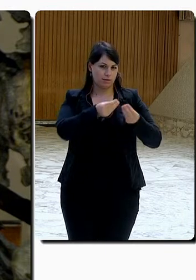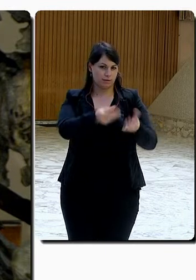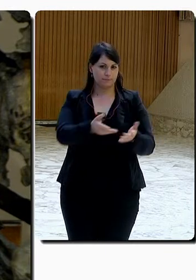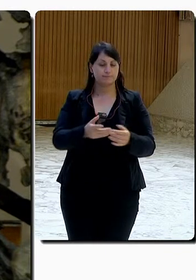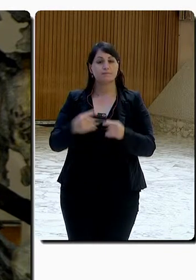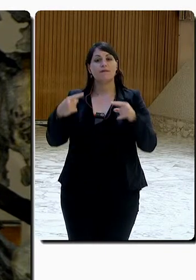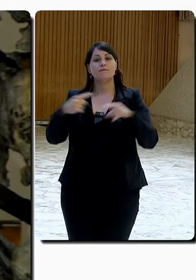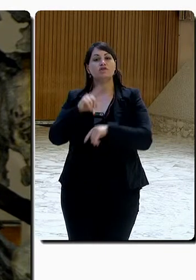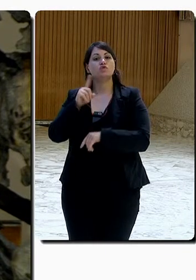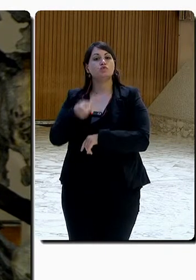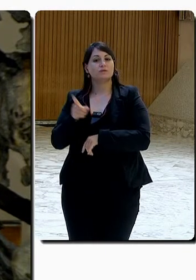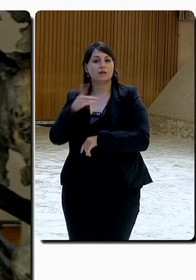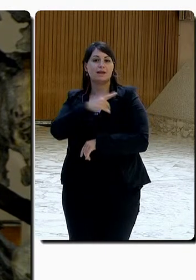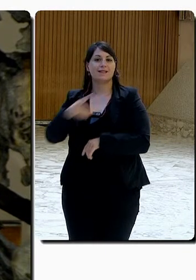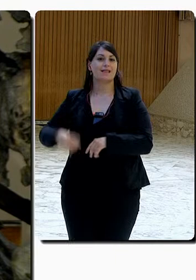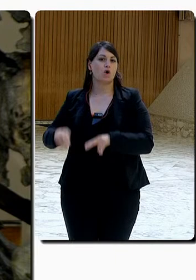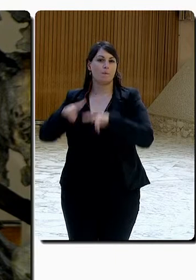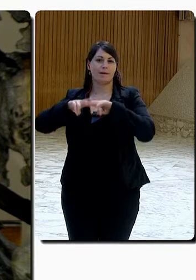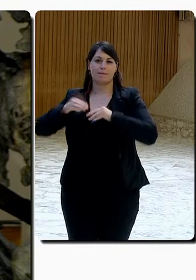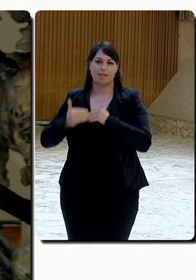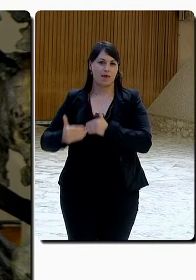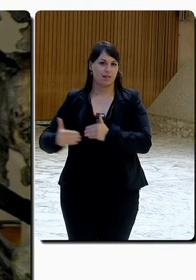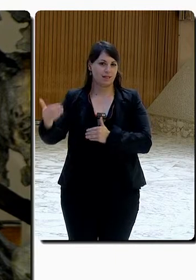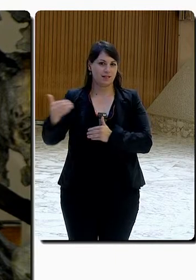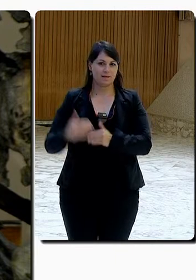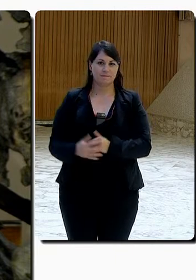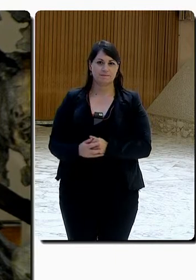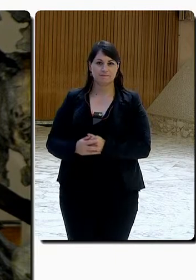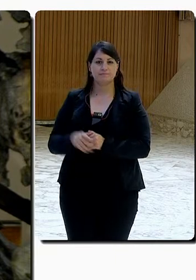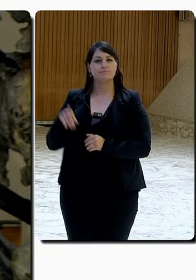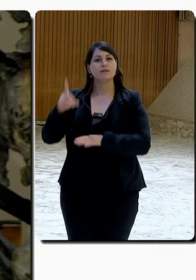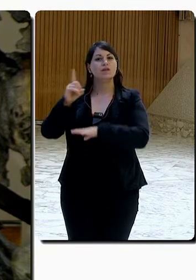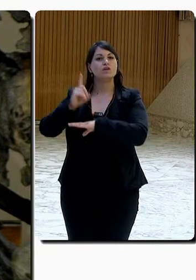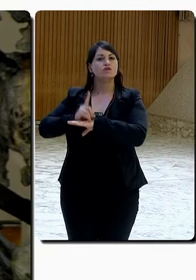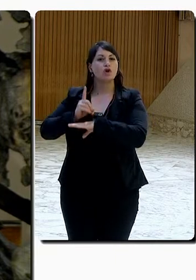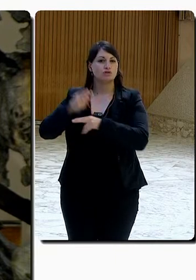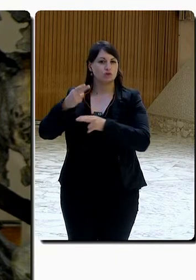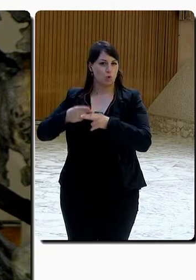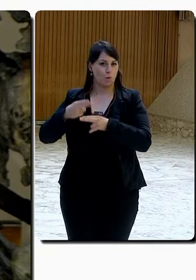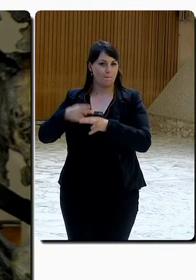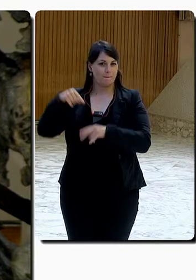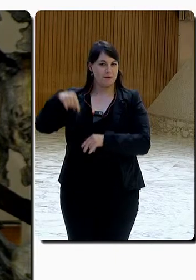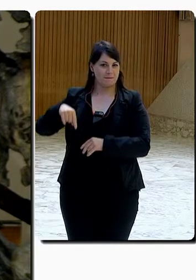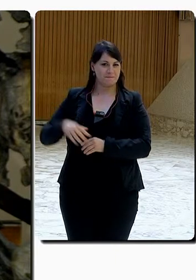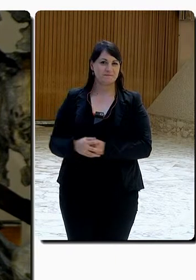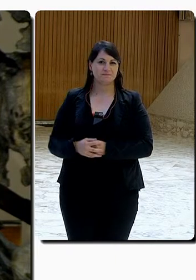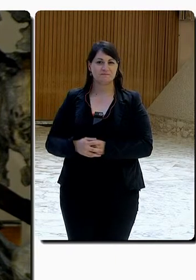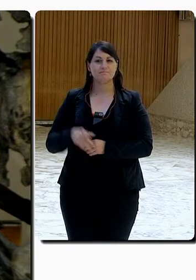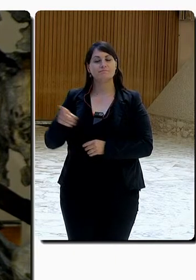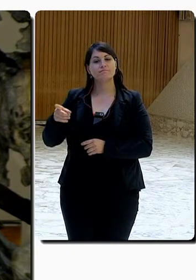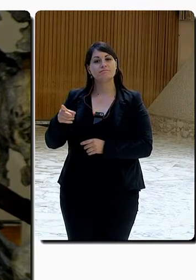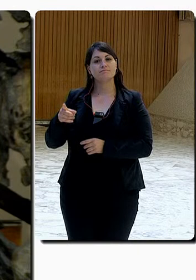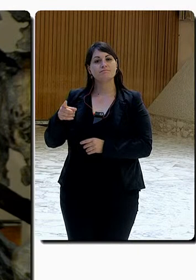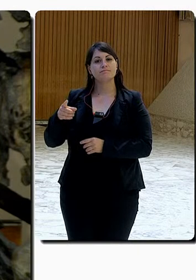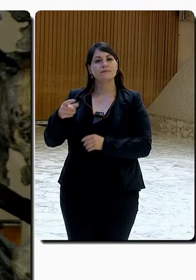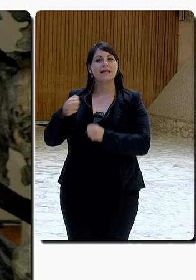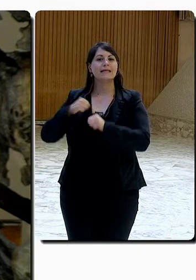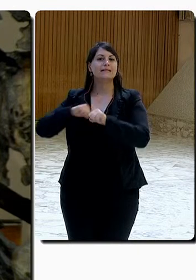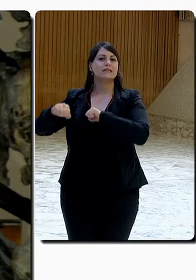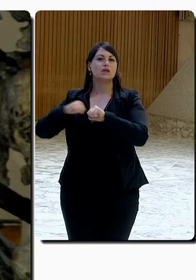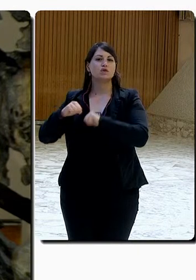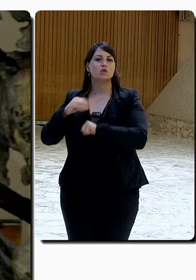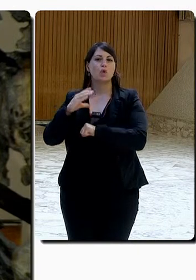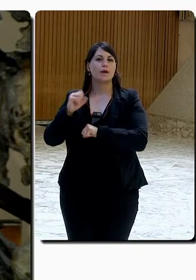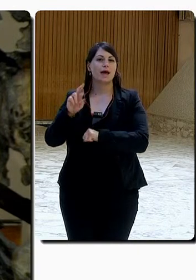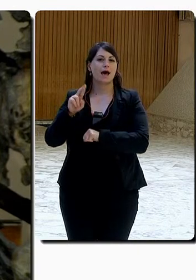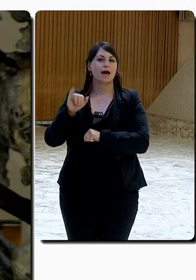Giustino è diacono permanente della Diocesi di Roma, direttore della Caritas